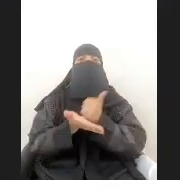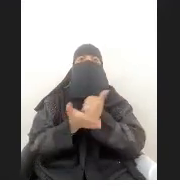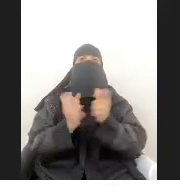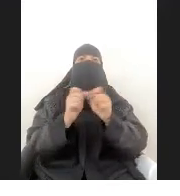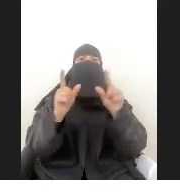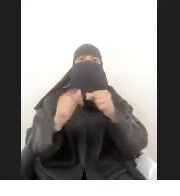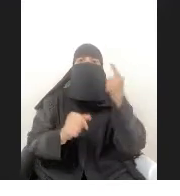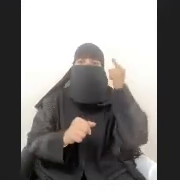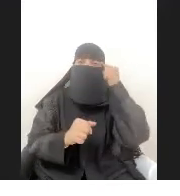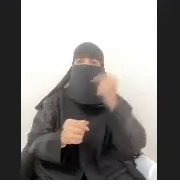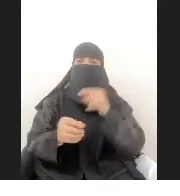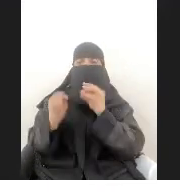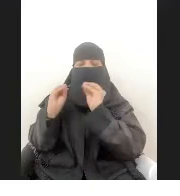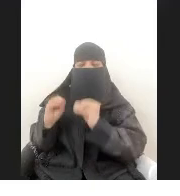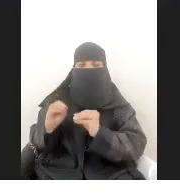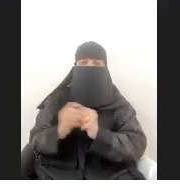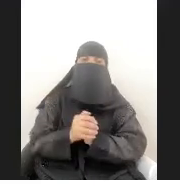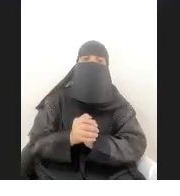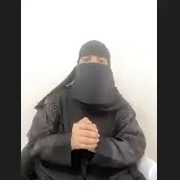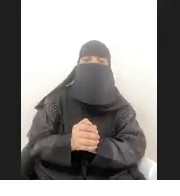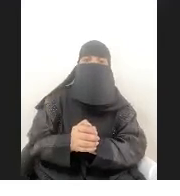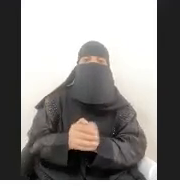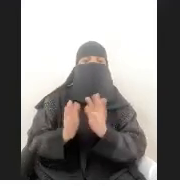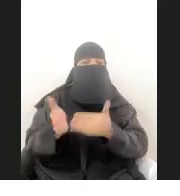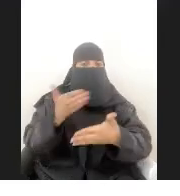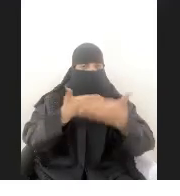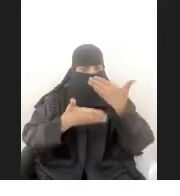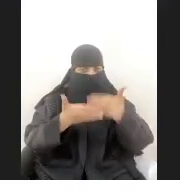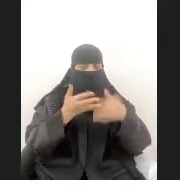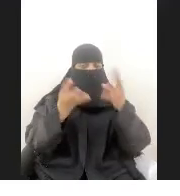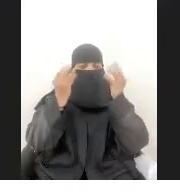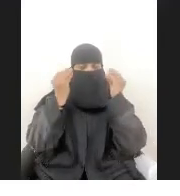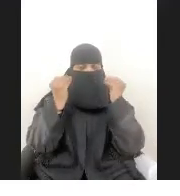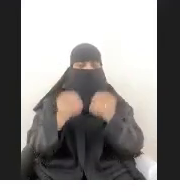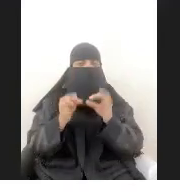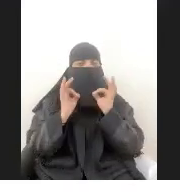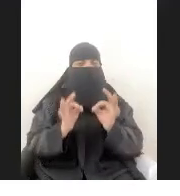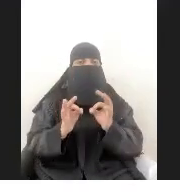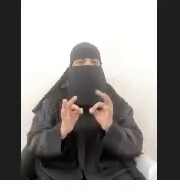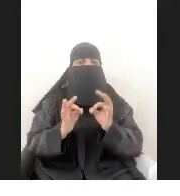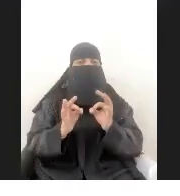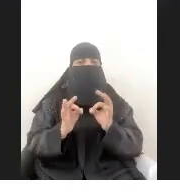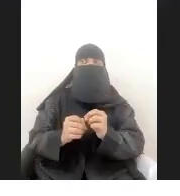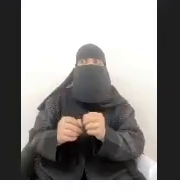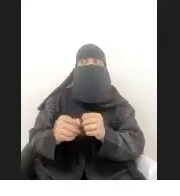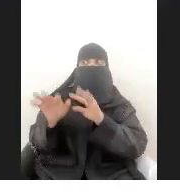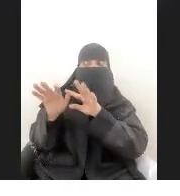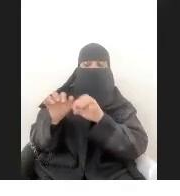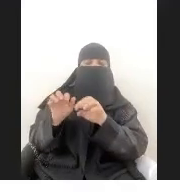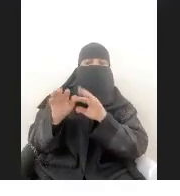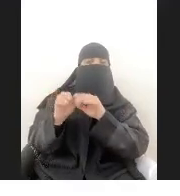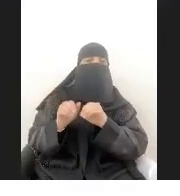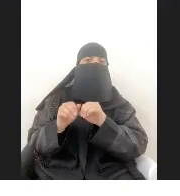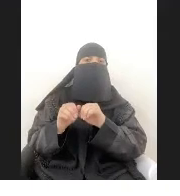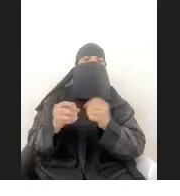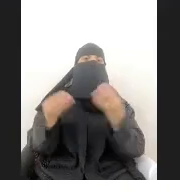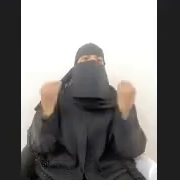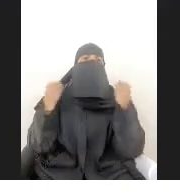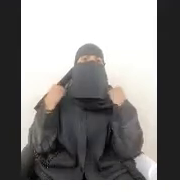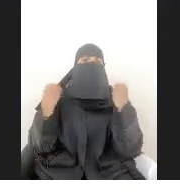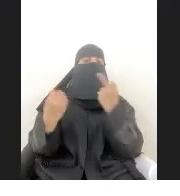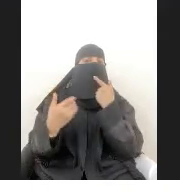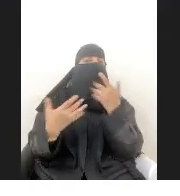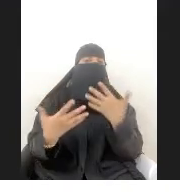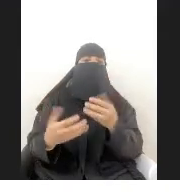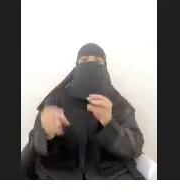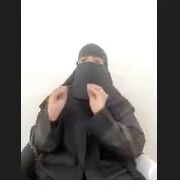الانتباه. كذلك وجود تغذية مراجعة مثل ما ذكرنا تكون ذات جاذبية وتكون كنشاط بسيط بالنسبة للمتعلم. هذه